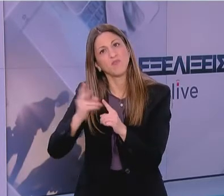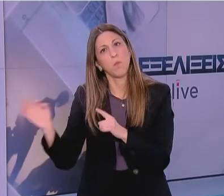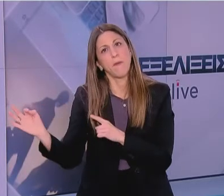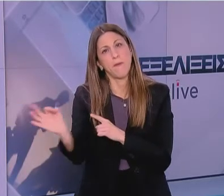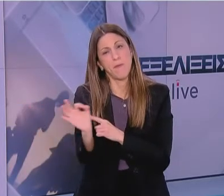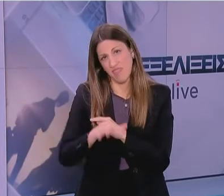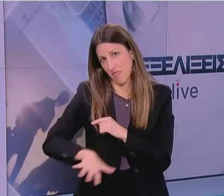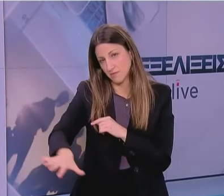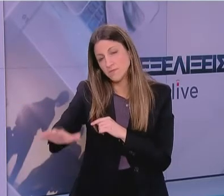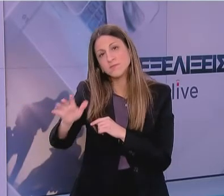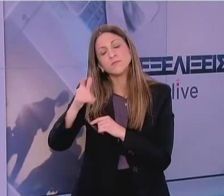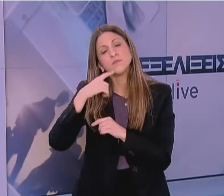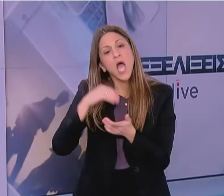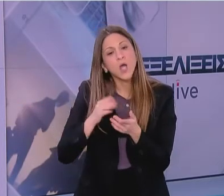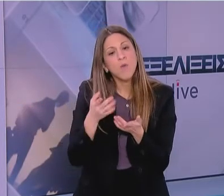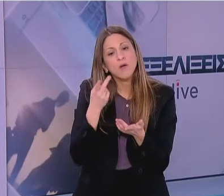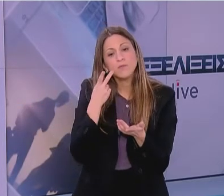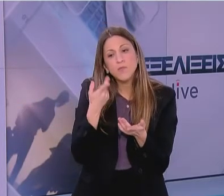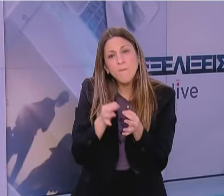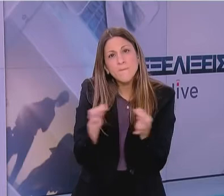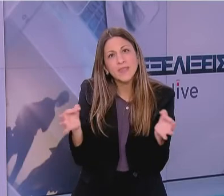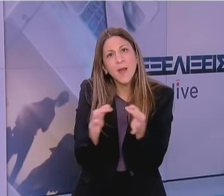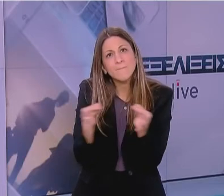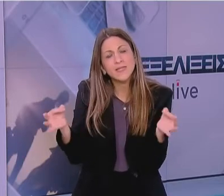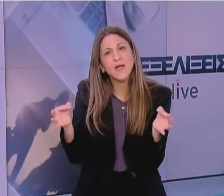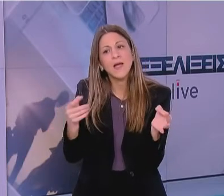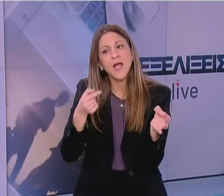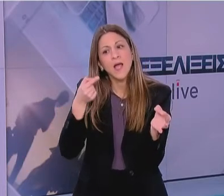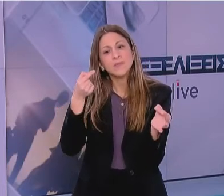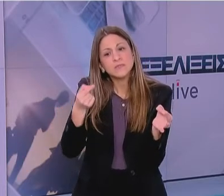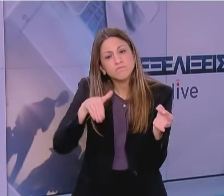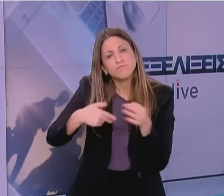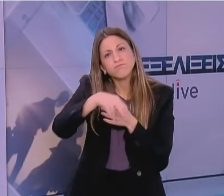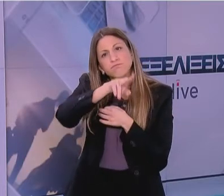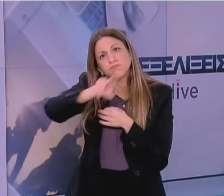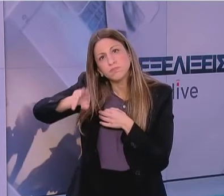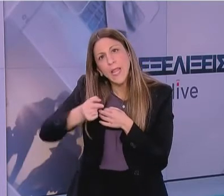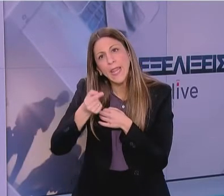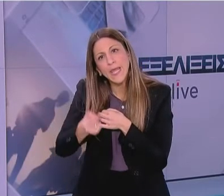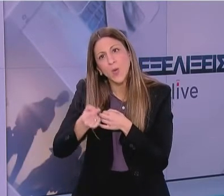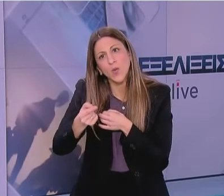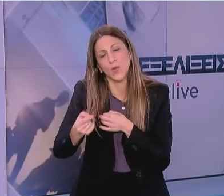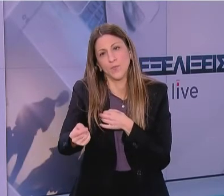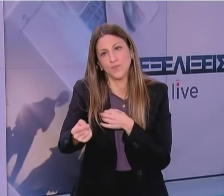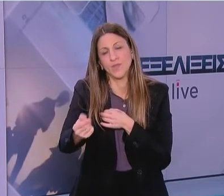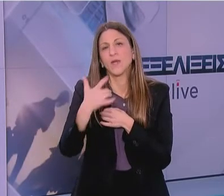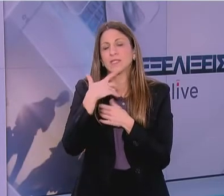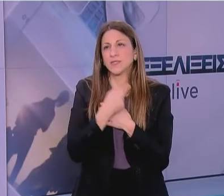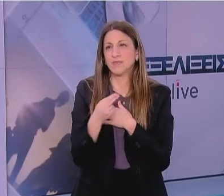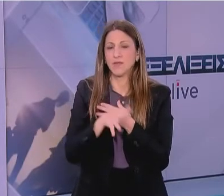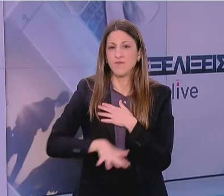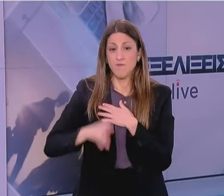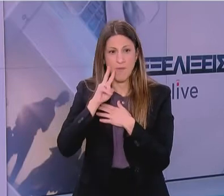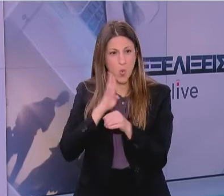διασταδιακή εφαρμογή μέτρων περιορισμού και άρσης τους. Δηλαδή, ένα σχήμα του βάζω μέτρα, τα σηκώνω όταν η κατάσταση είναι καλύτερη στη χώρα